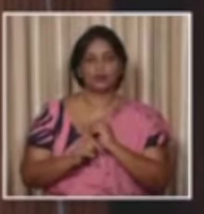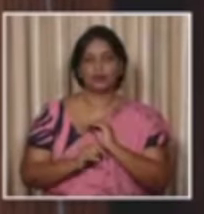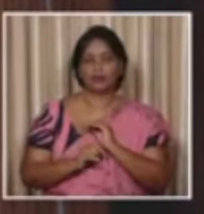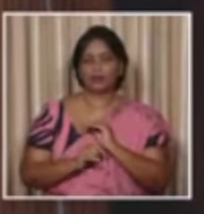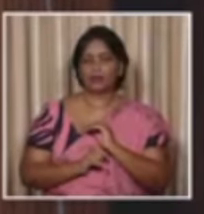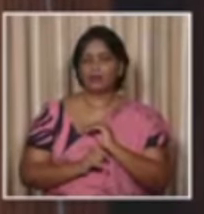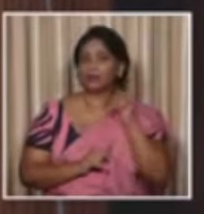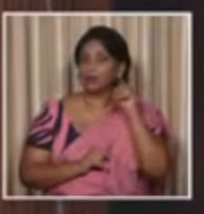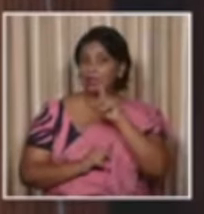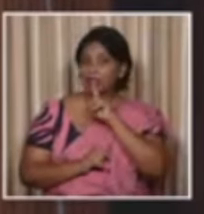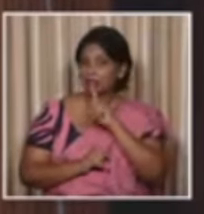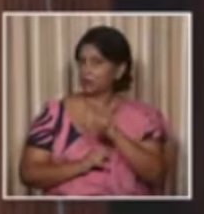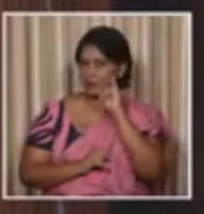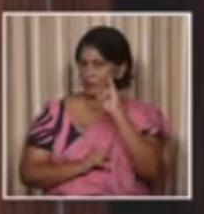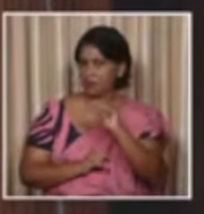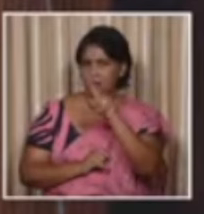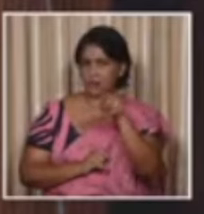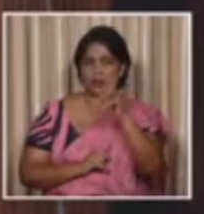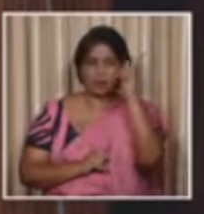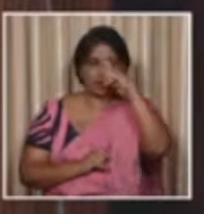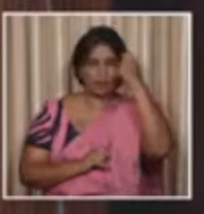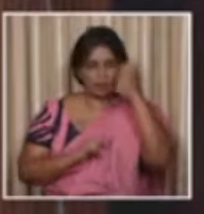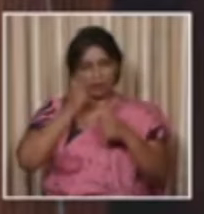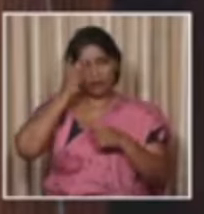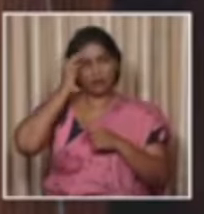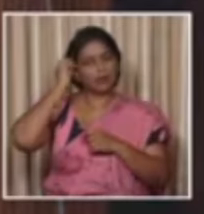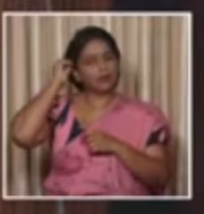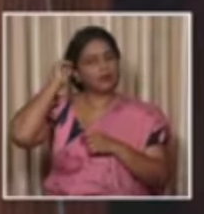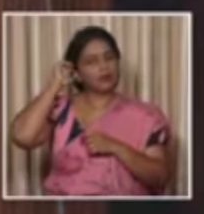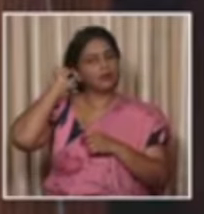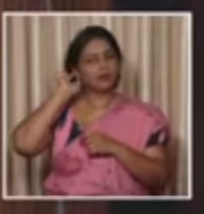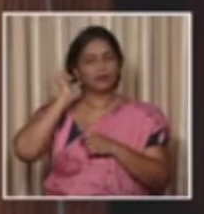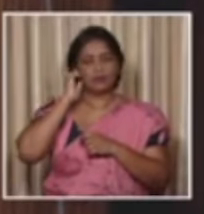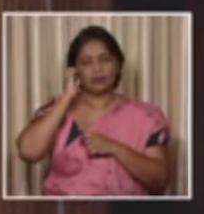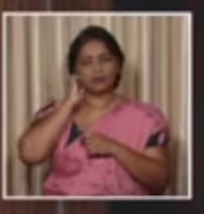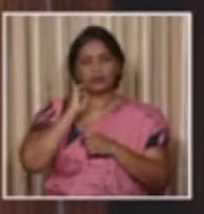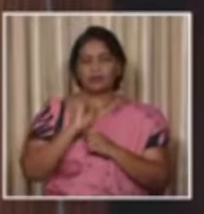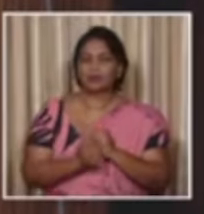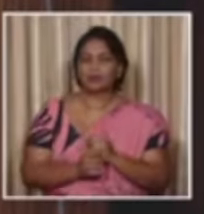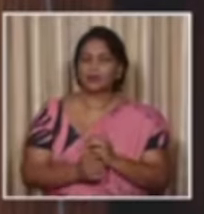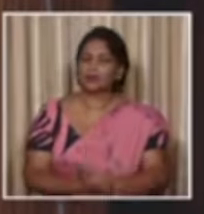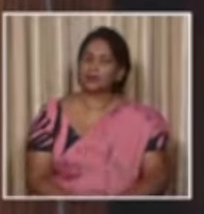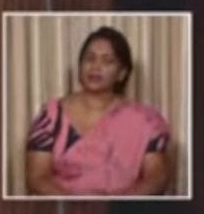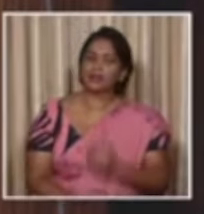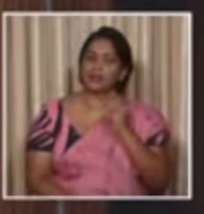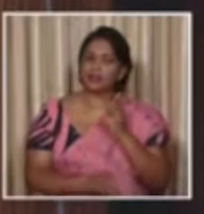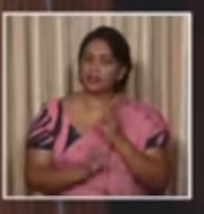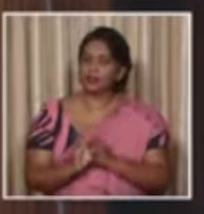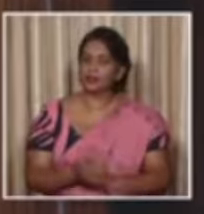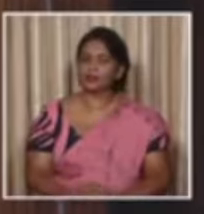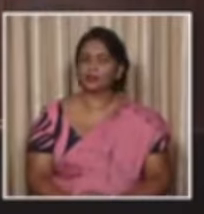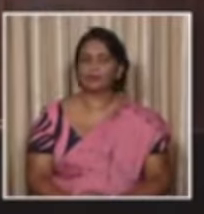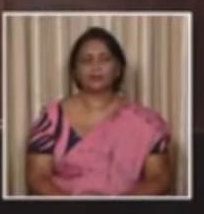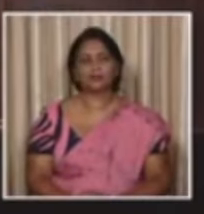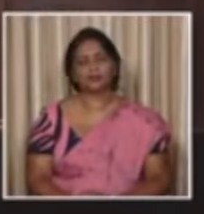ඒ නිසා මේ මෙතුම කියපු කන්නේ වැරදි. වැටුප් හරි හරි හරි බොහොම සුදුයි. ඒ ගැන ගරු මම තුමා අදහස් කරන්න බෑ. හරි, බොහොම